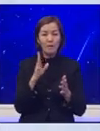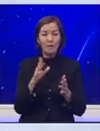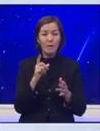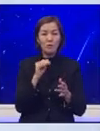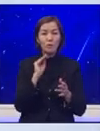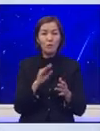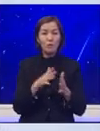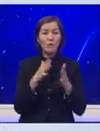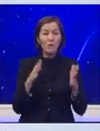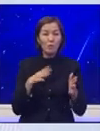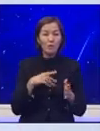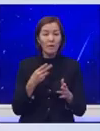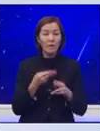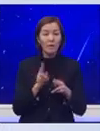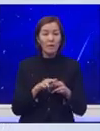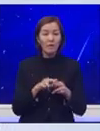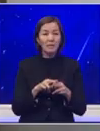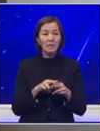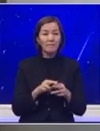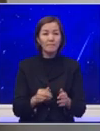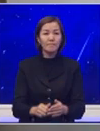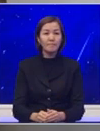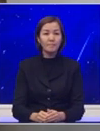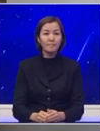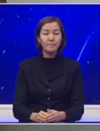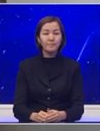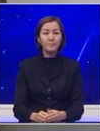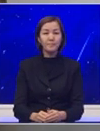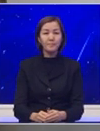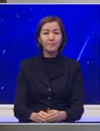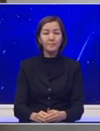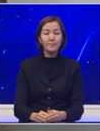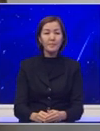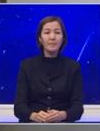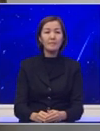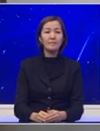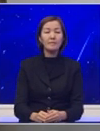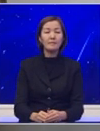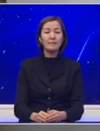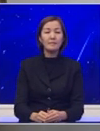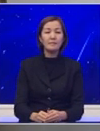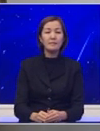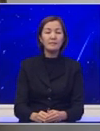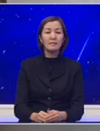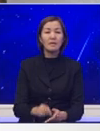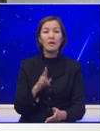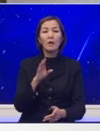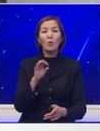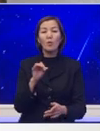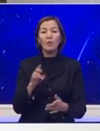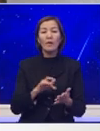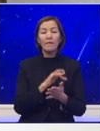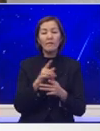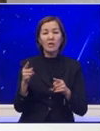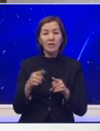мың теңгеден асады. Ең сорақысы бұл емес. То на сегодняшний день однокомнатные квартиры. Қонаевта әзірге